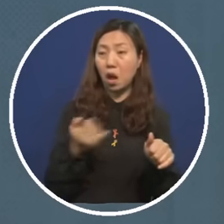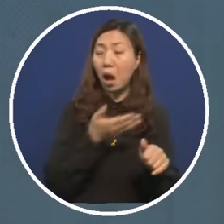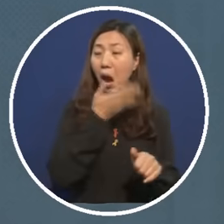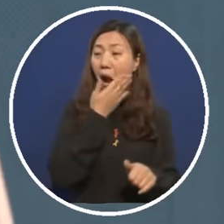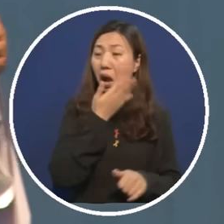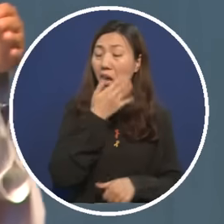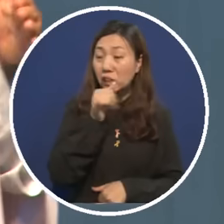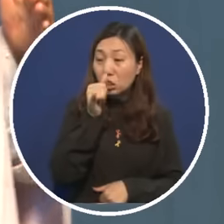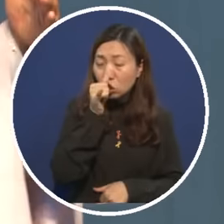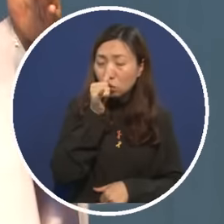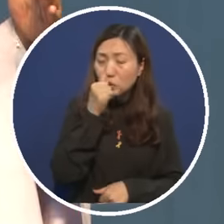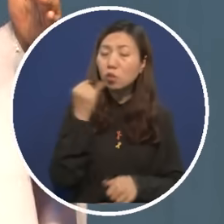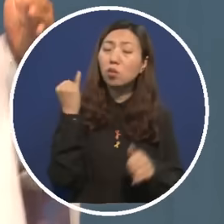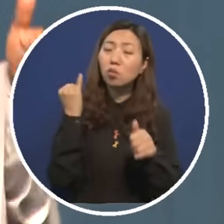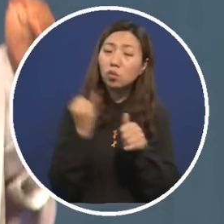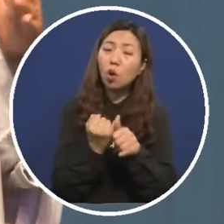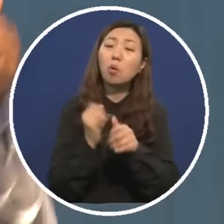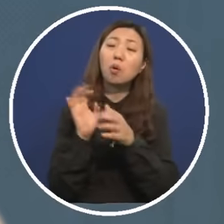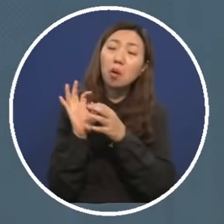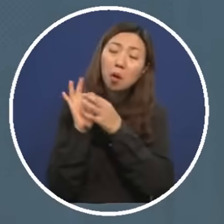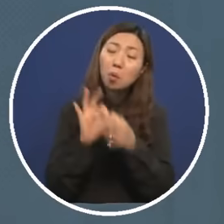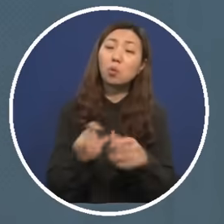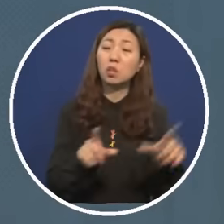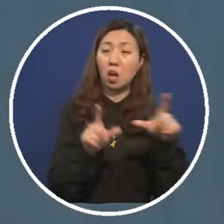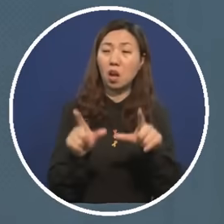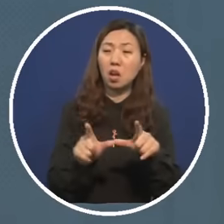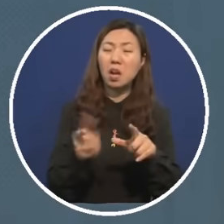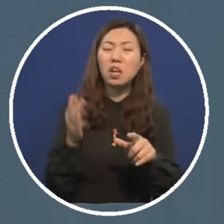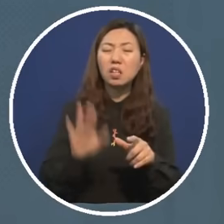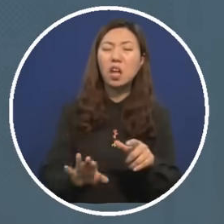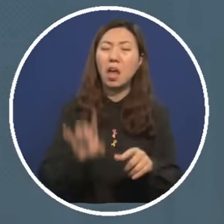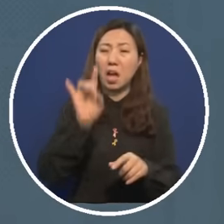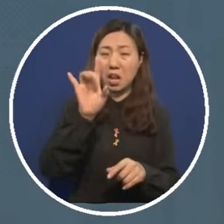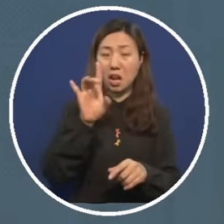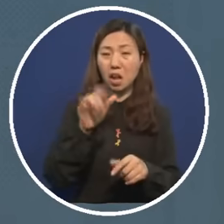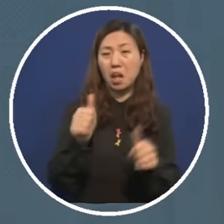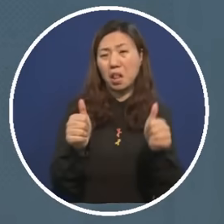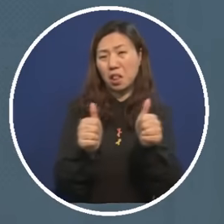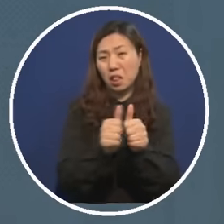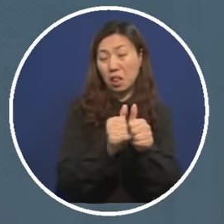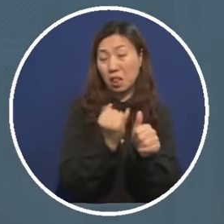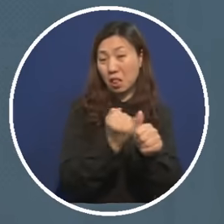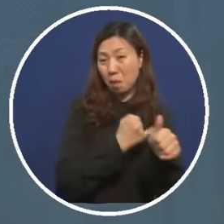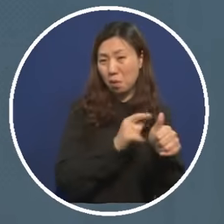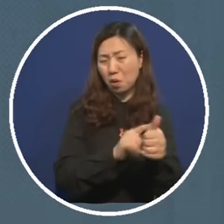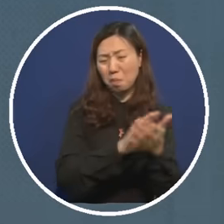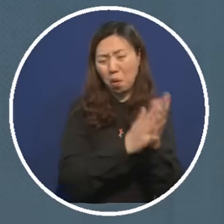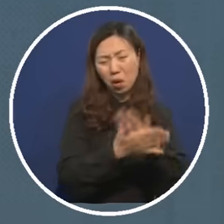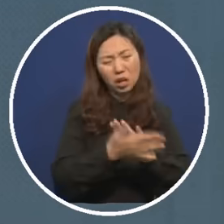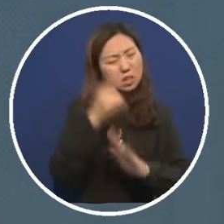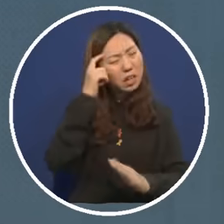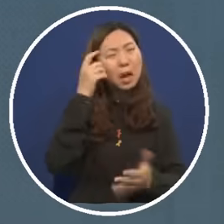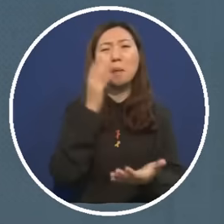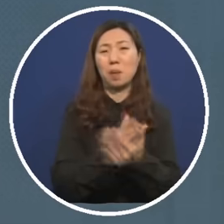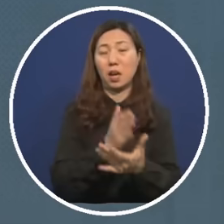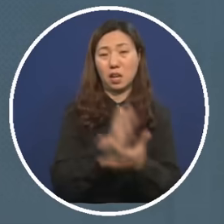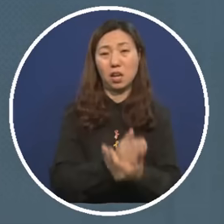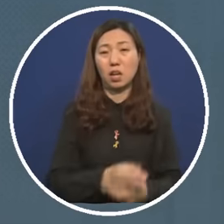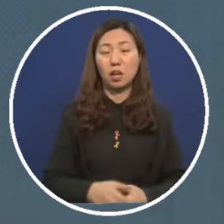그리고 그런데 남편이 변할 거다 이렇게 생각하면 안 돼요. 글쎄 그런 것